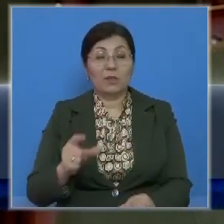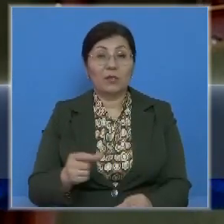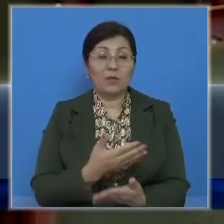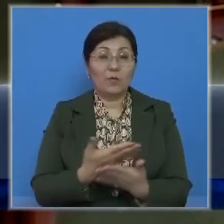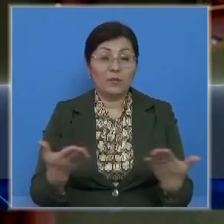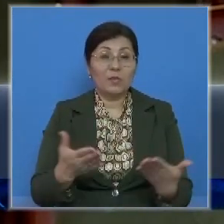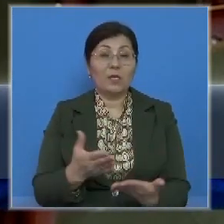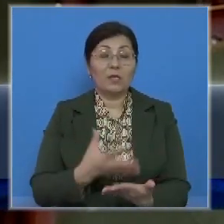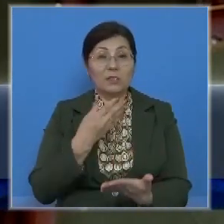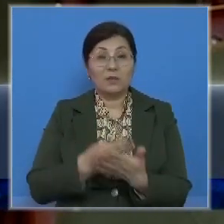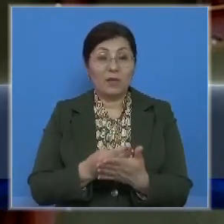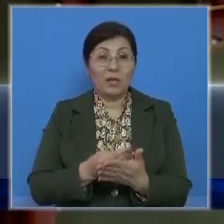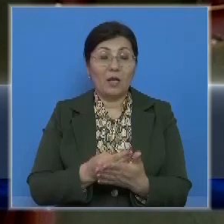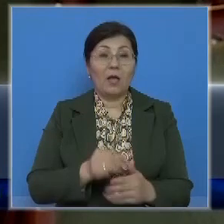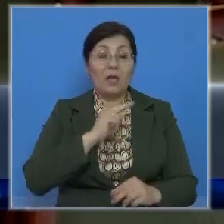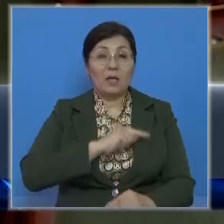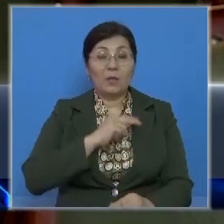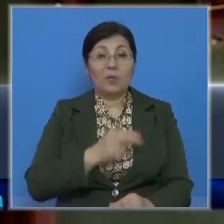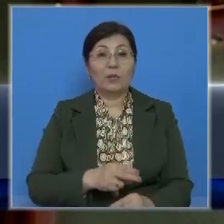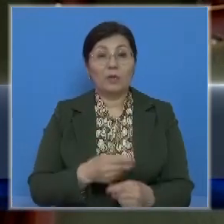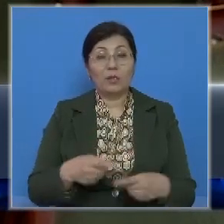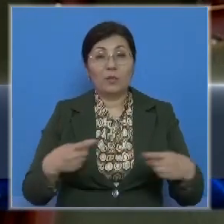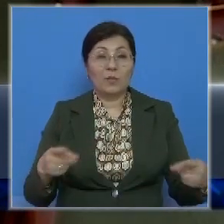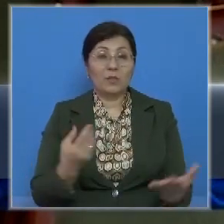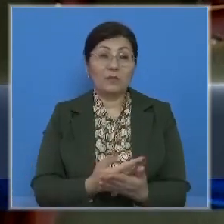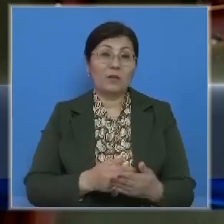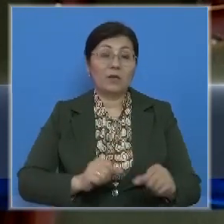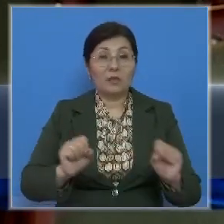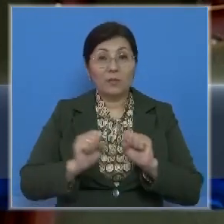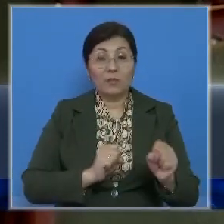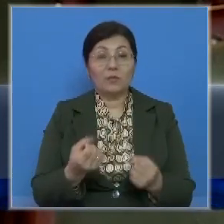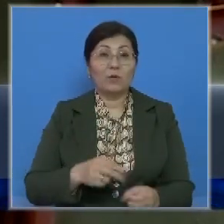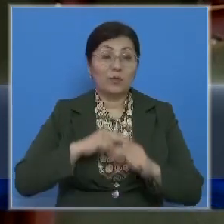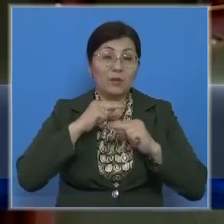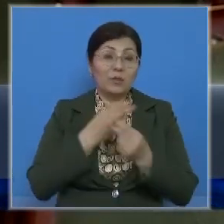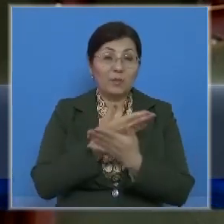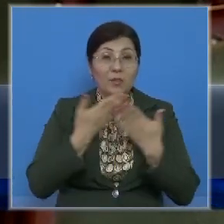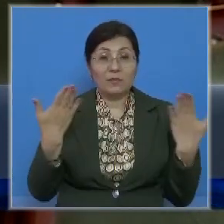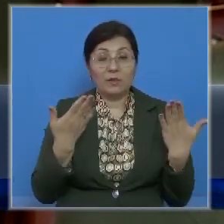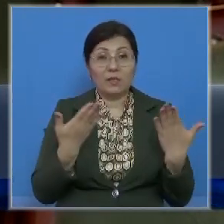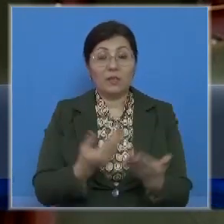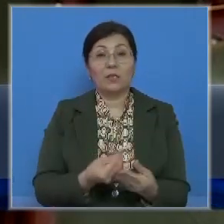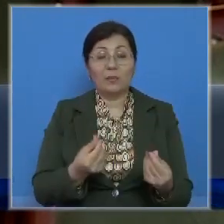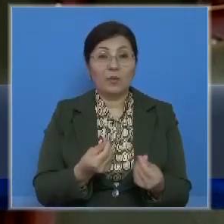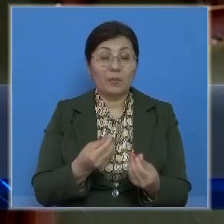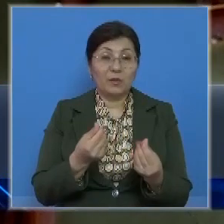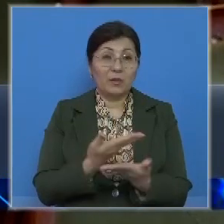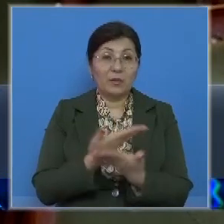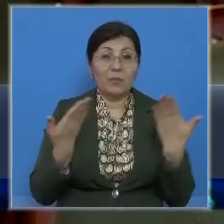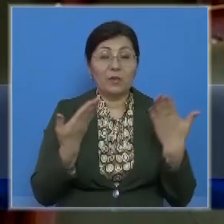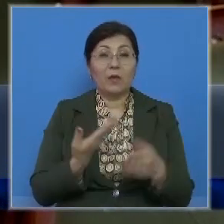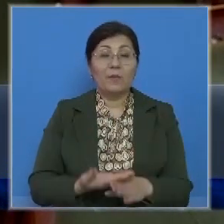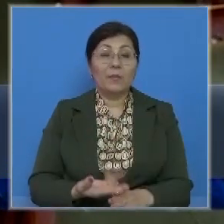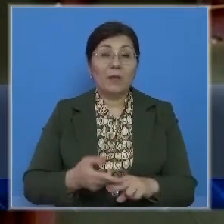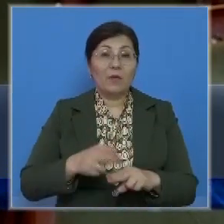своя основная работа. Кто-то уезжает в командировку, кто-то не может уделять время для театра из-за финансовых проблем.